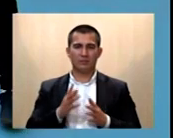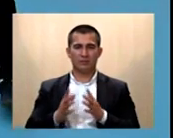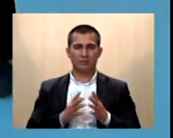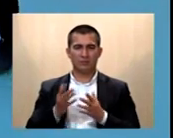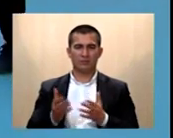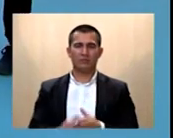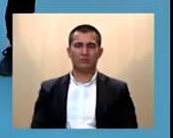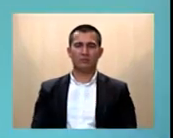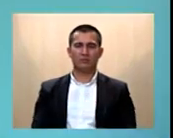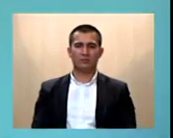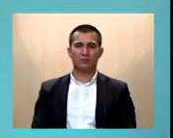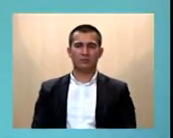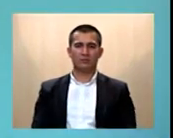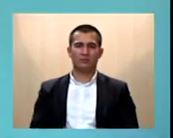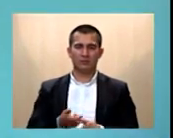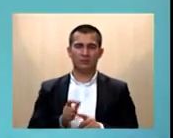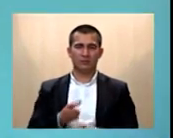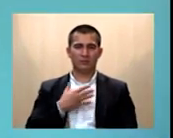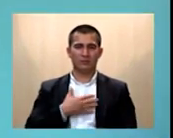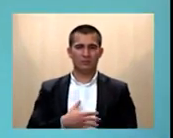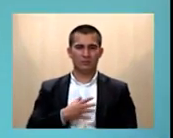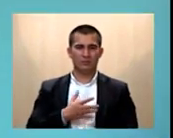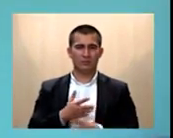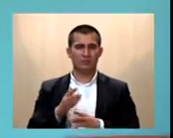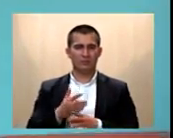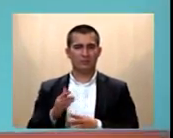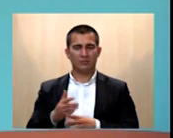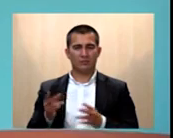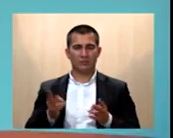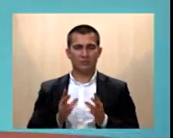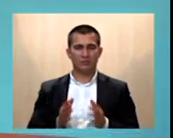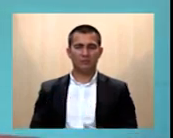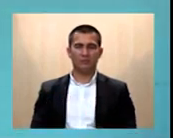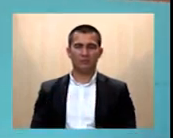mashqlarimizni. Sekinlik bilan amalga oshiramiz mashqlarimizni.